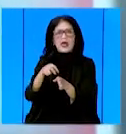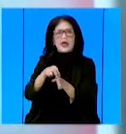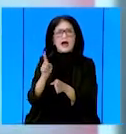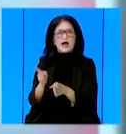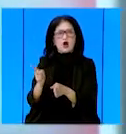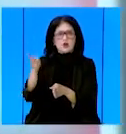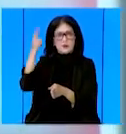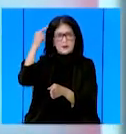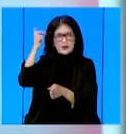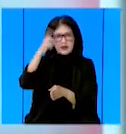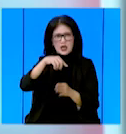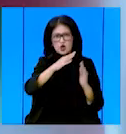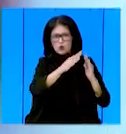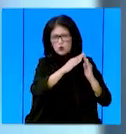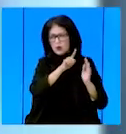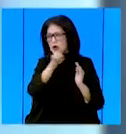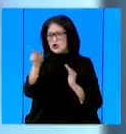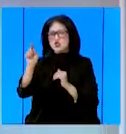rumahnya menuju